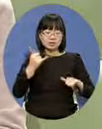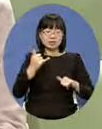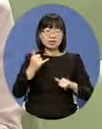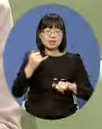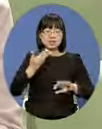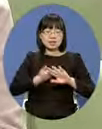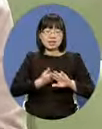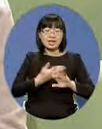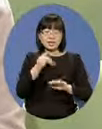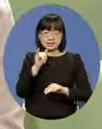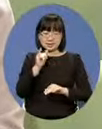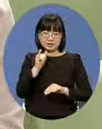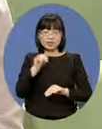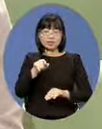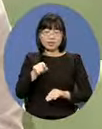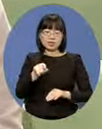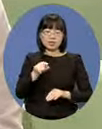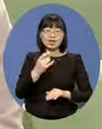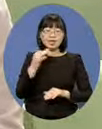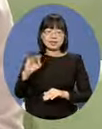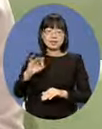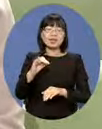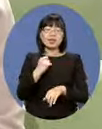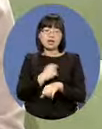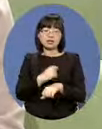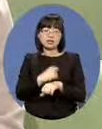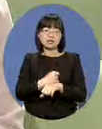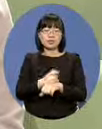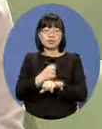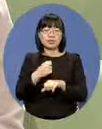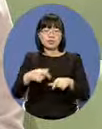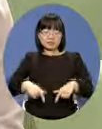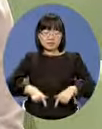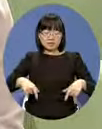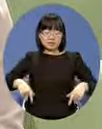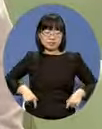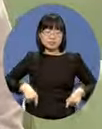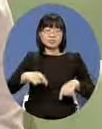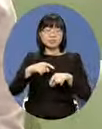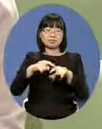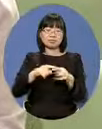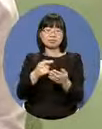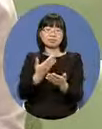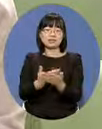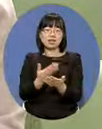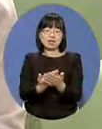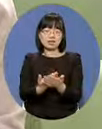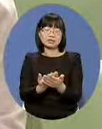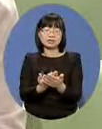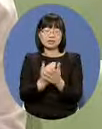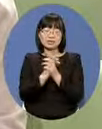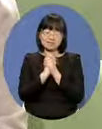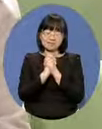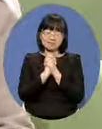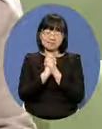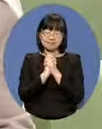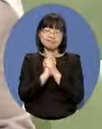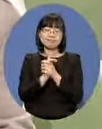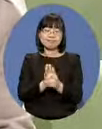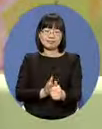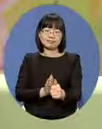있는, 그러니까 서로 다를 수 있다라는 거를 받아들이게 나를 해주세요라는 기도를 하셔야 변화시켜달라는, 된다라는 거예요.